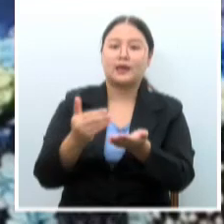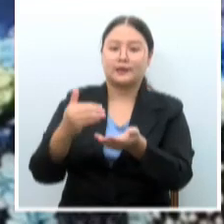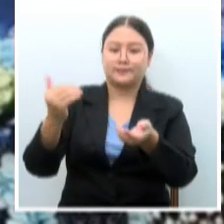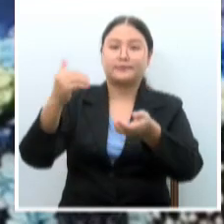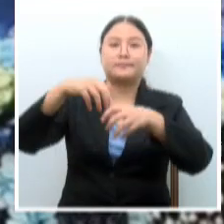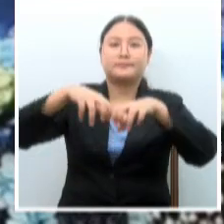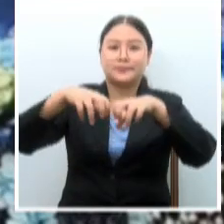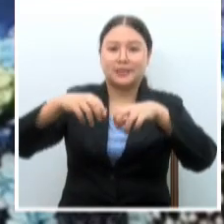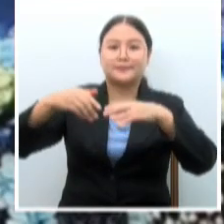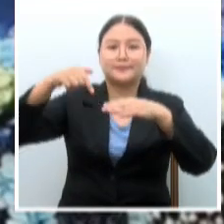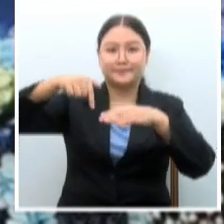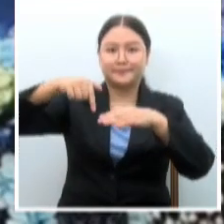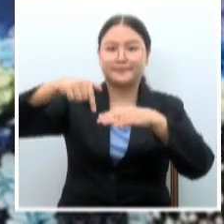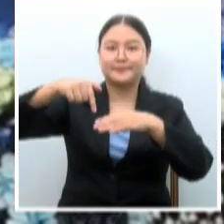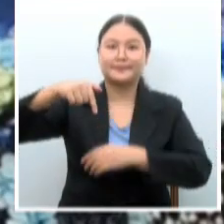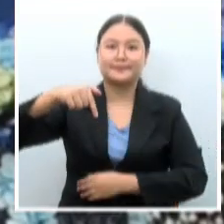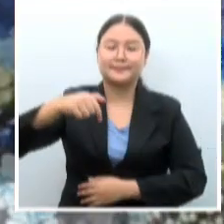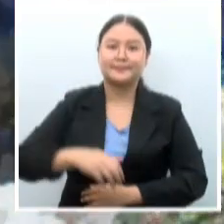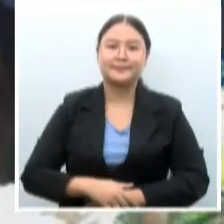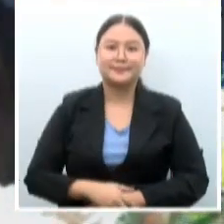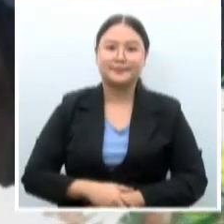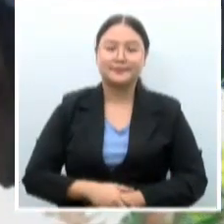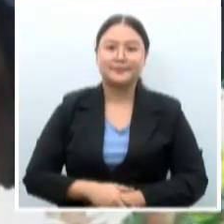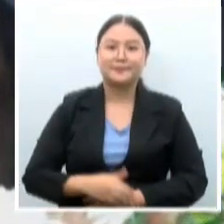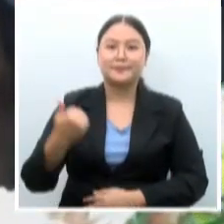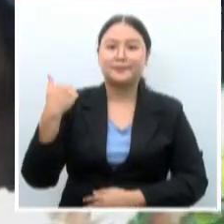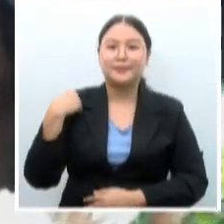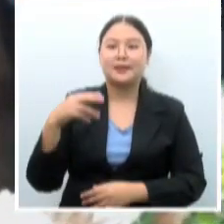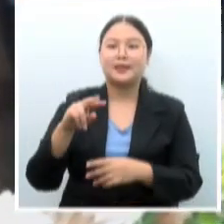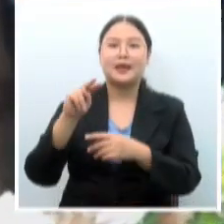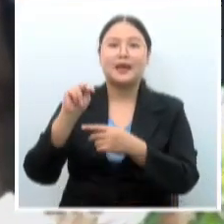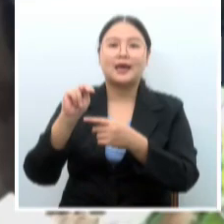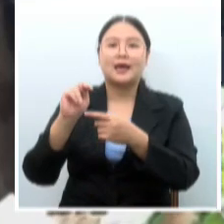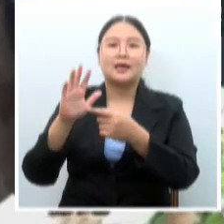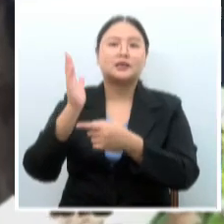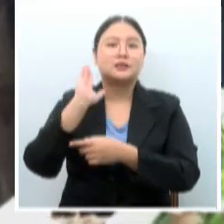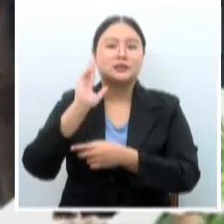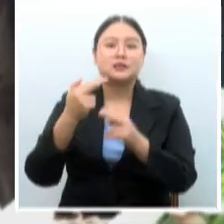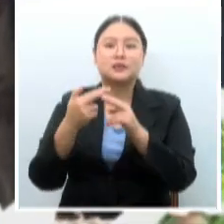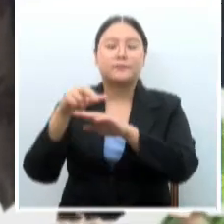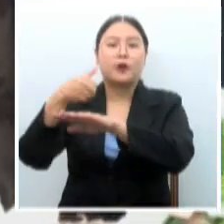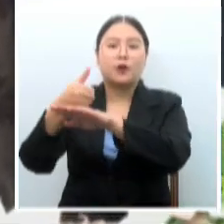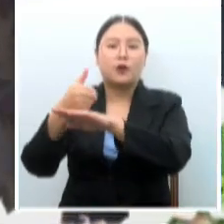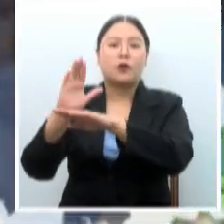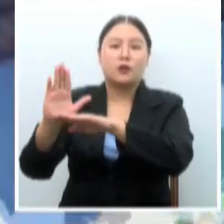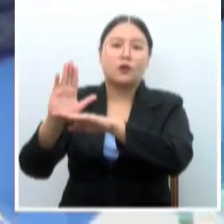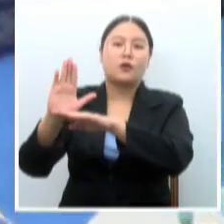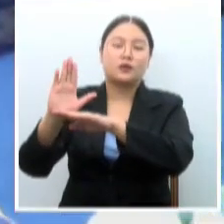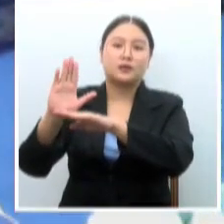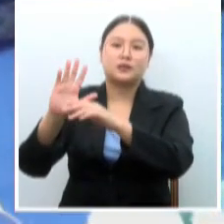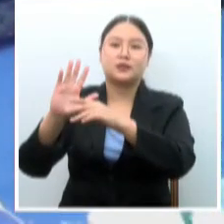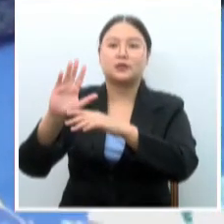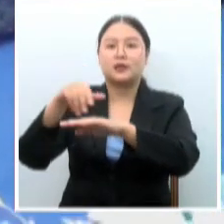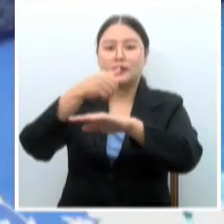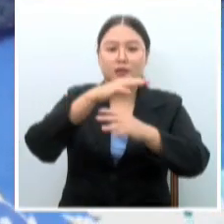เขตพื้นที่การศึกษาประถมศึกษามหาสารคามเขต3โดยมีนายสกุลแก้วพิกุลผู้อำนวยการสำนักงานเขตพื้นที่การศึกษาผู้อำน